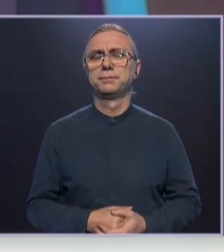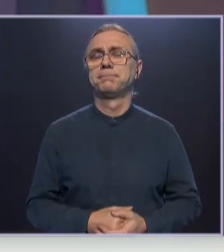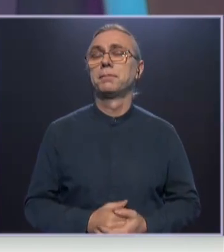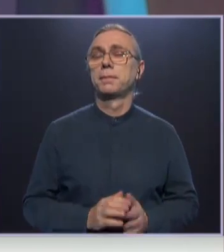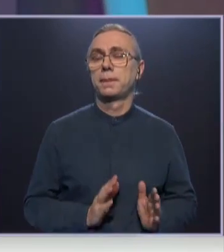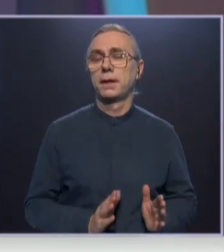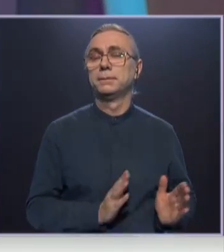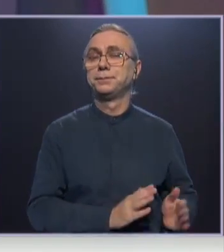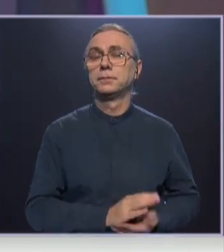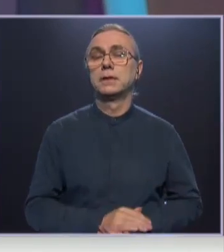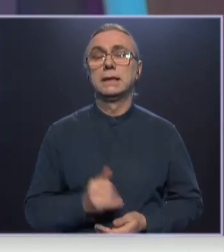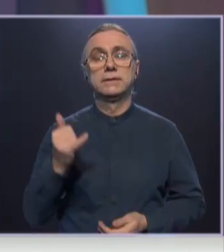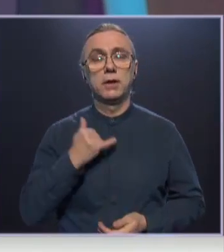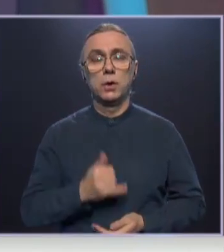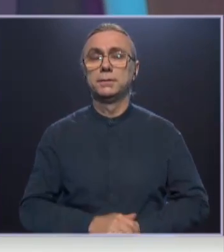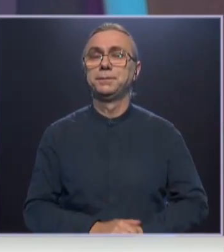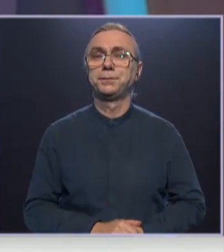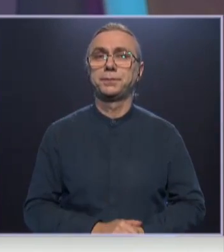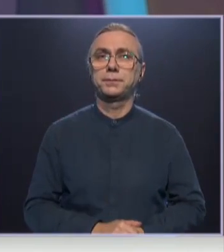студию. Давайте послушаем. Добрый вечер.